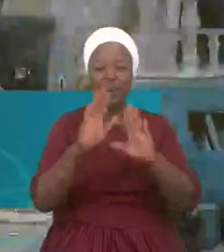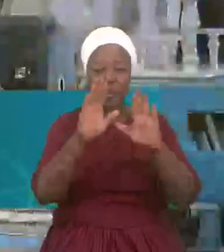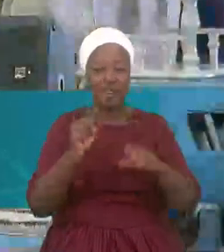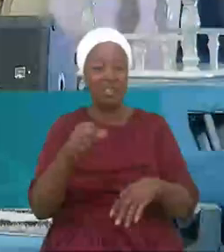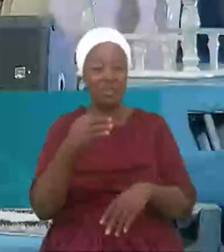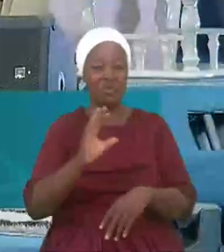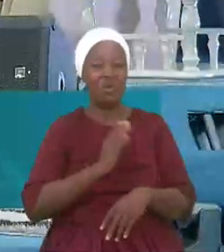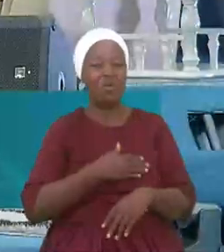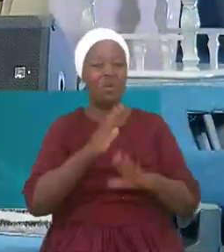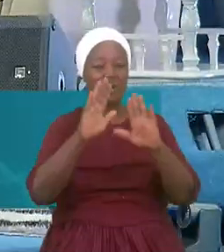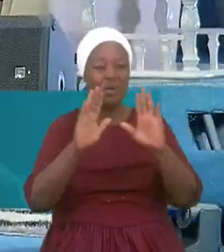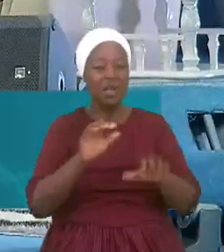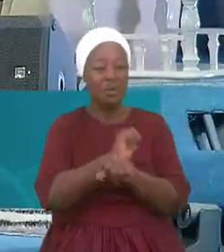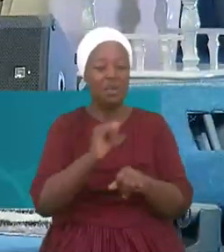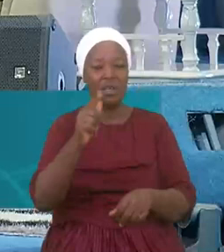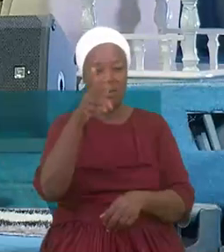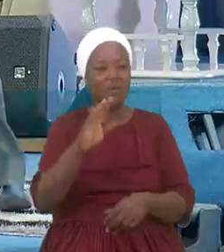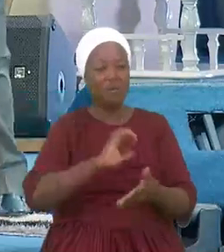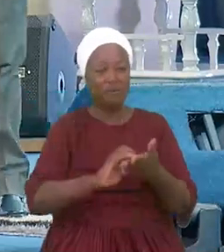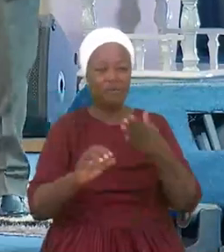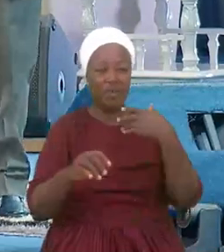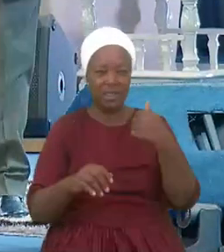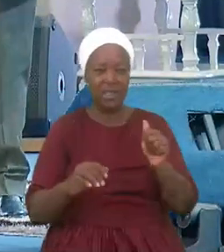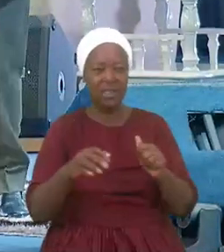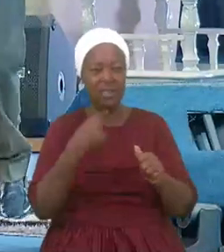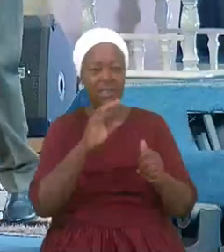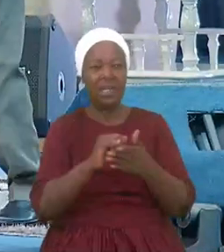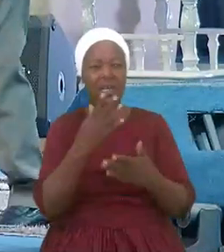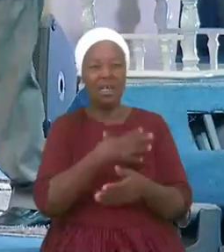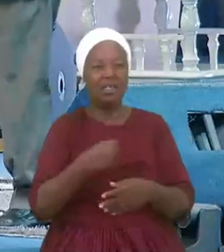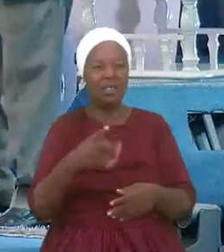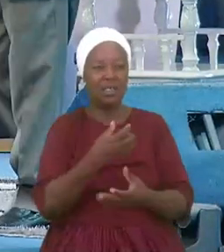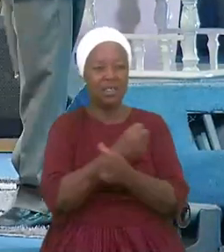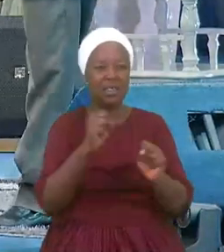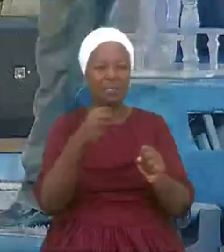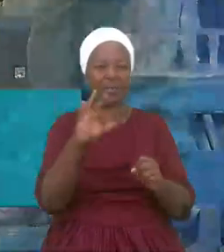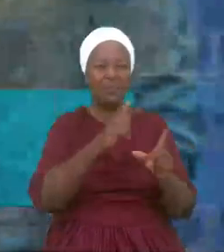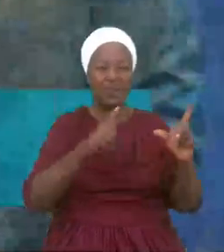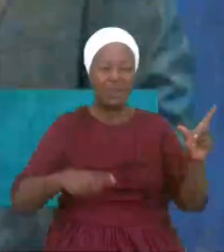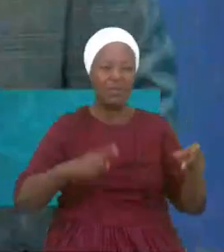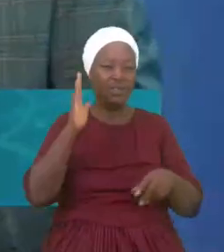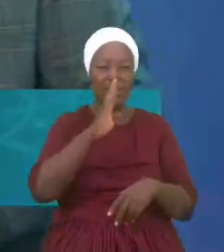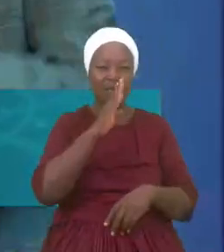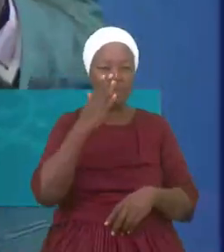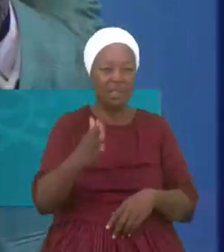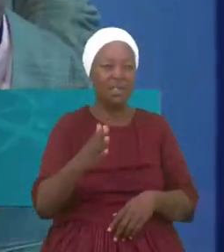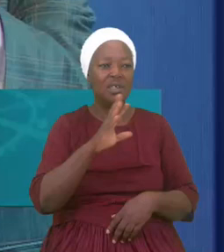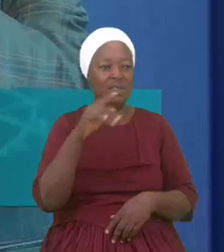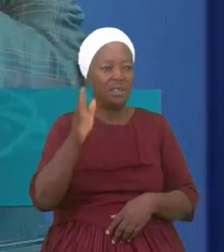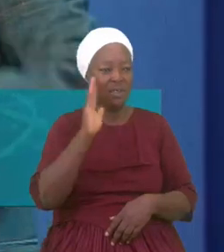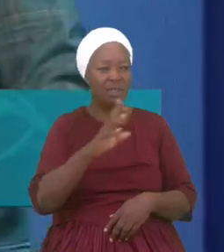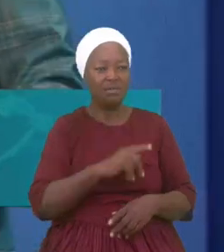de notre Dieu qui fait des miracles voyons le vers dis ce qui nous dit